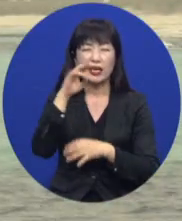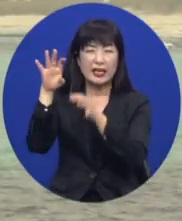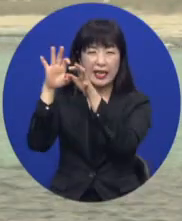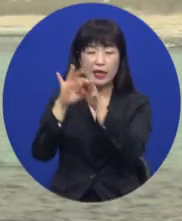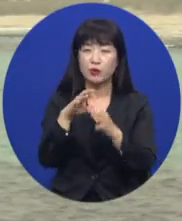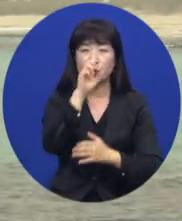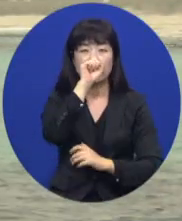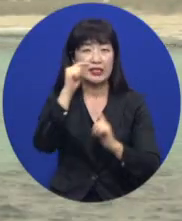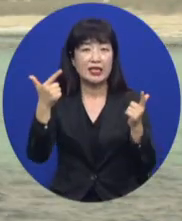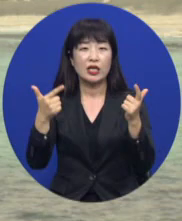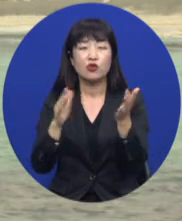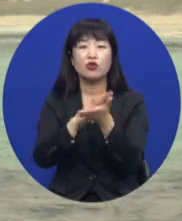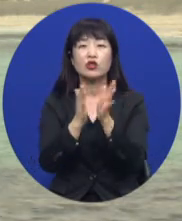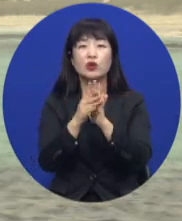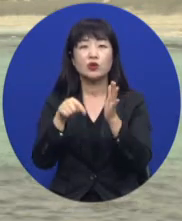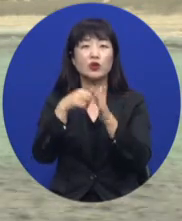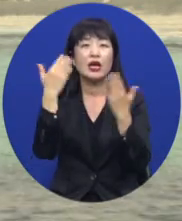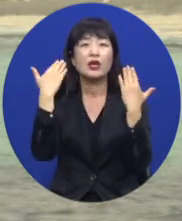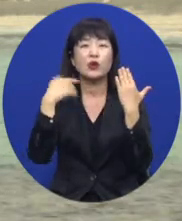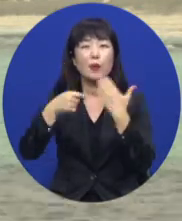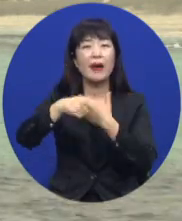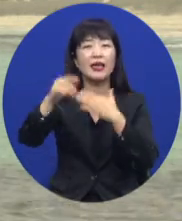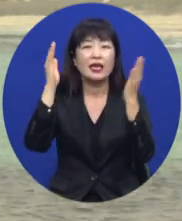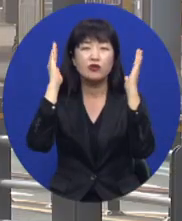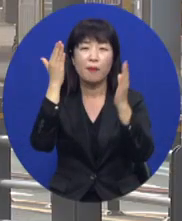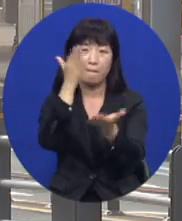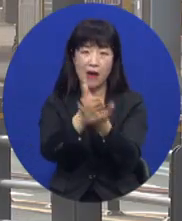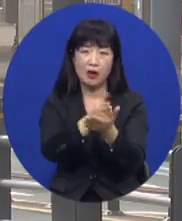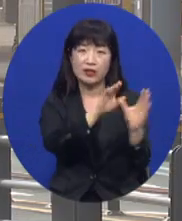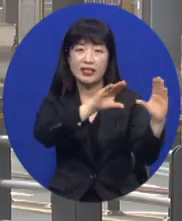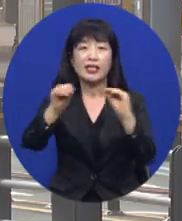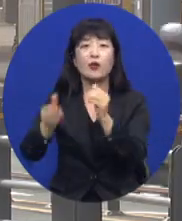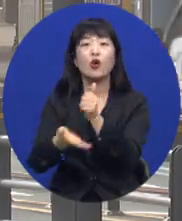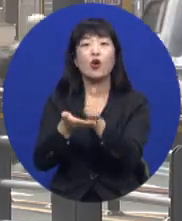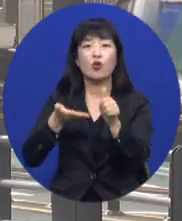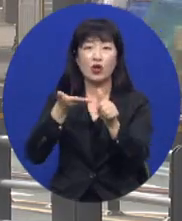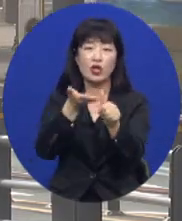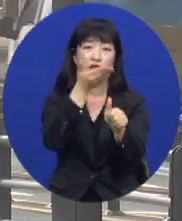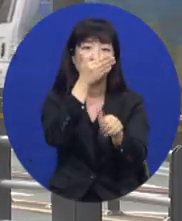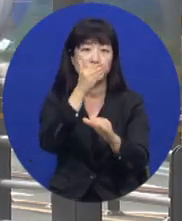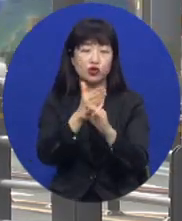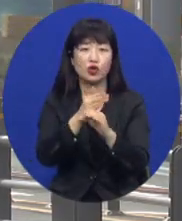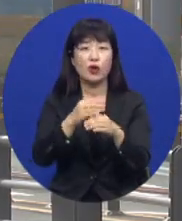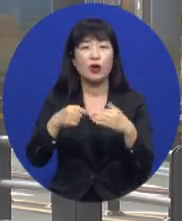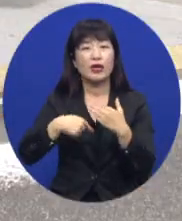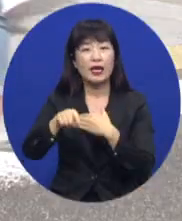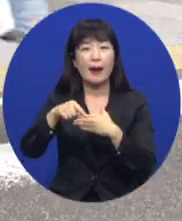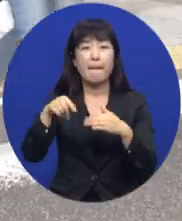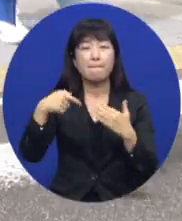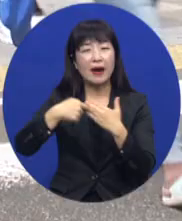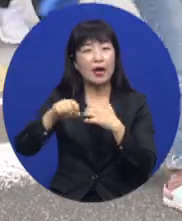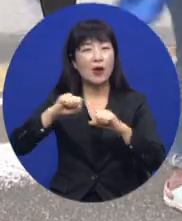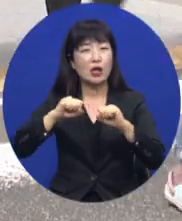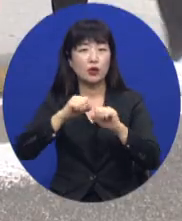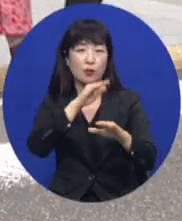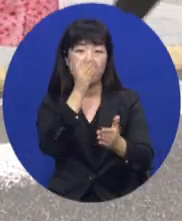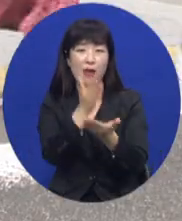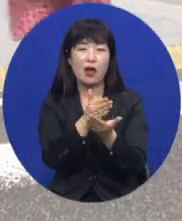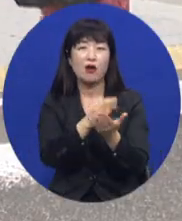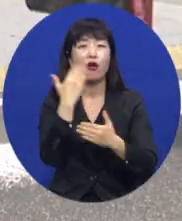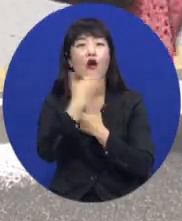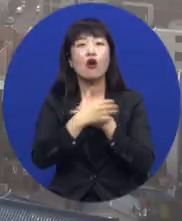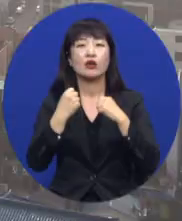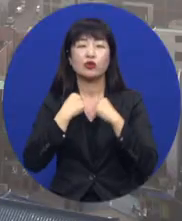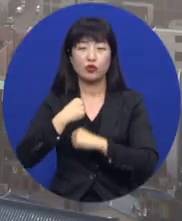유치원과 초등학교의 야외 수업을 하지 않거나 자제하라고 번거 하고 되도록 바빠 활동을 줄이는 등 건강관리에